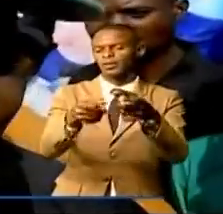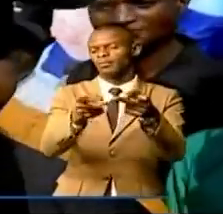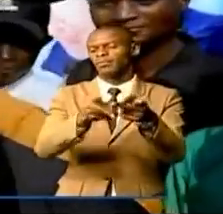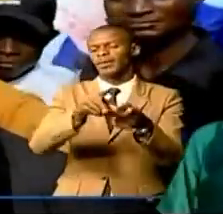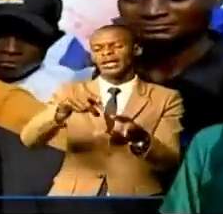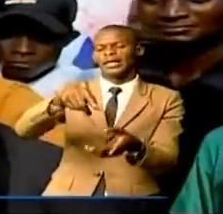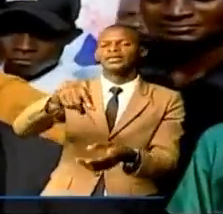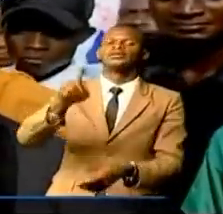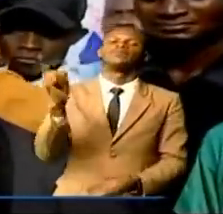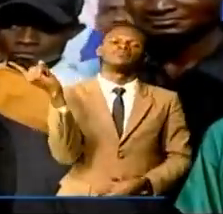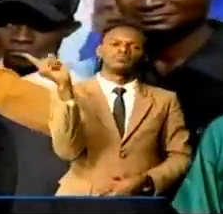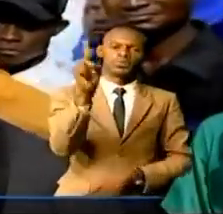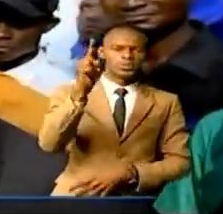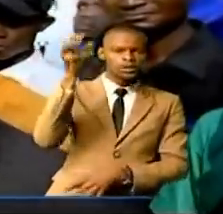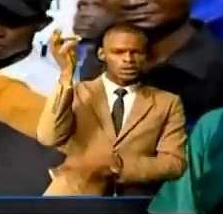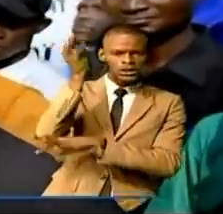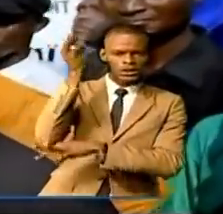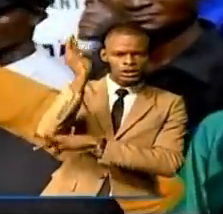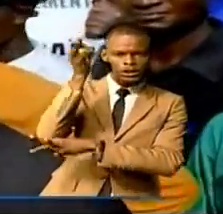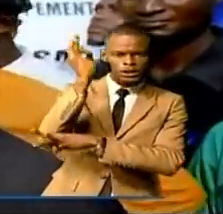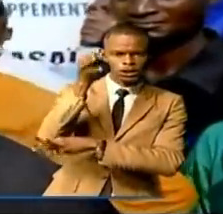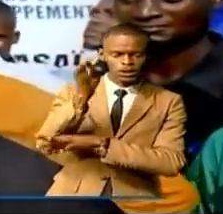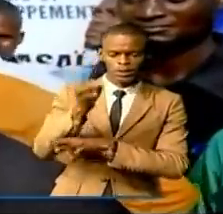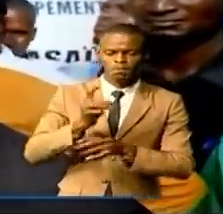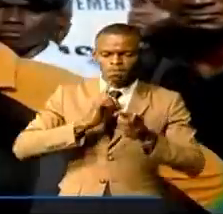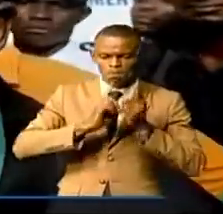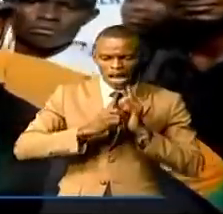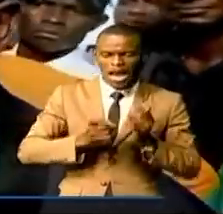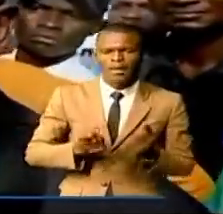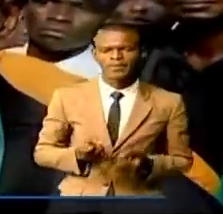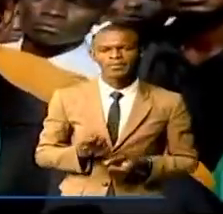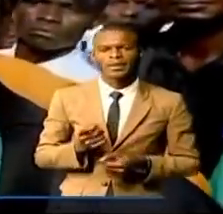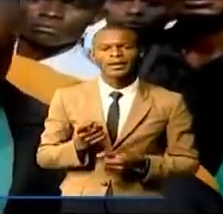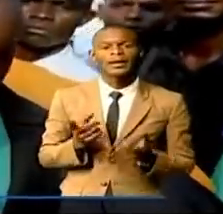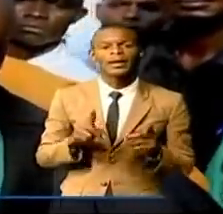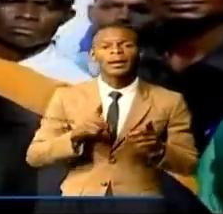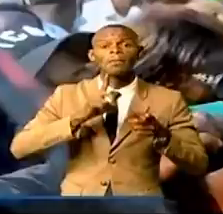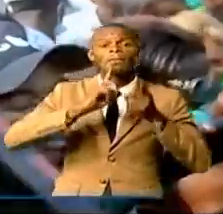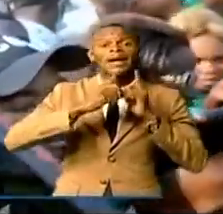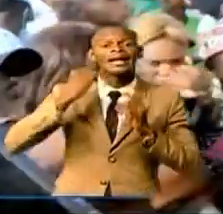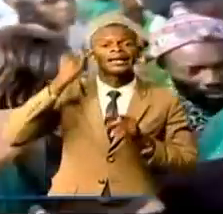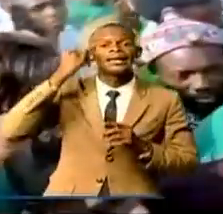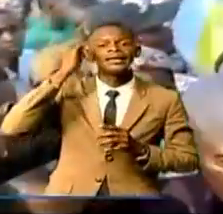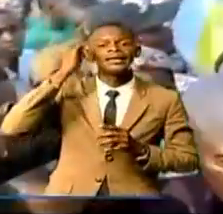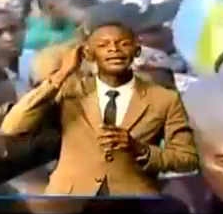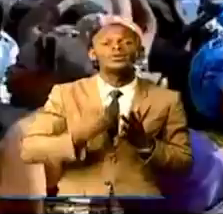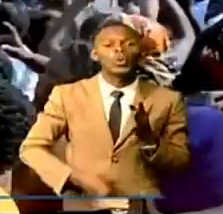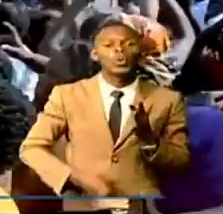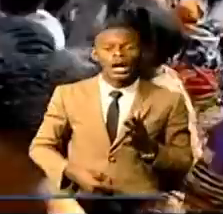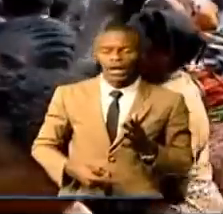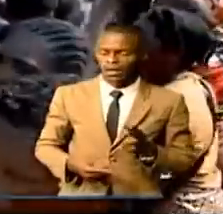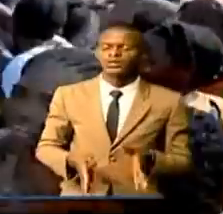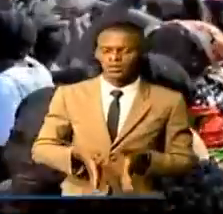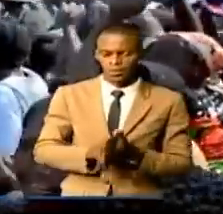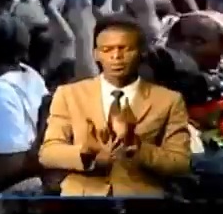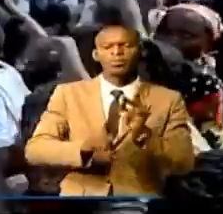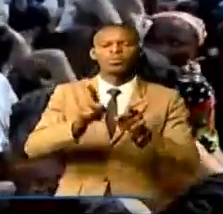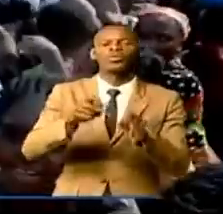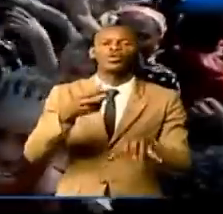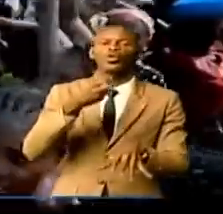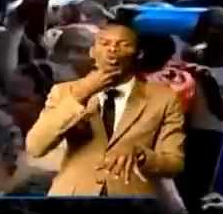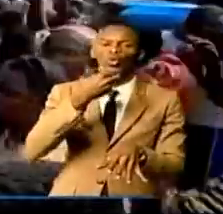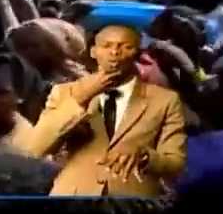base. Dans son speech, l'initiateur du projet Mbimbi appelait la population du Kassai à cultiver la paix,